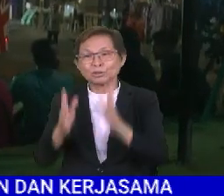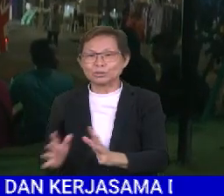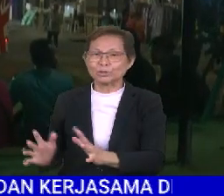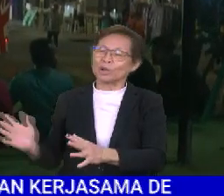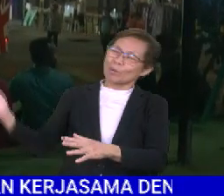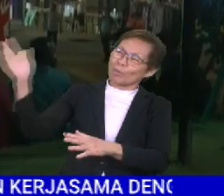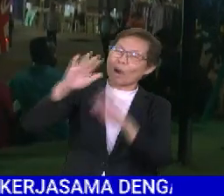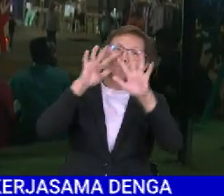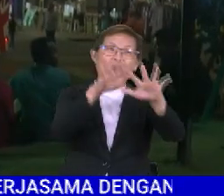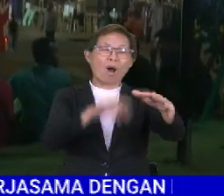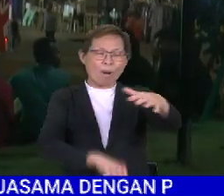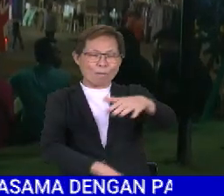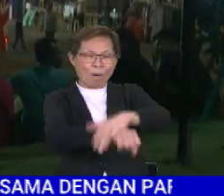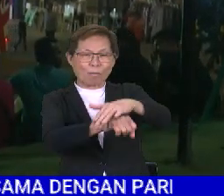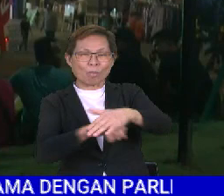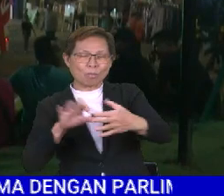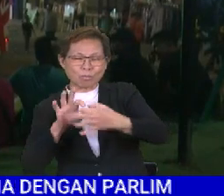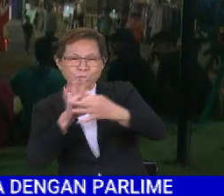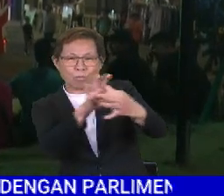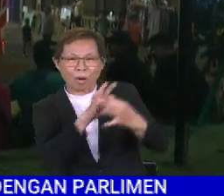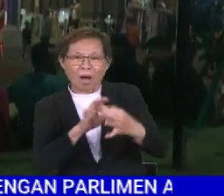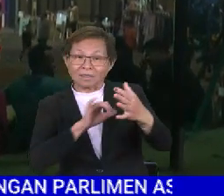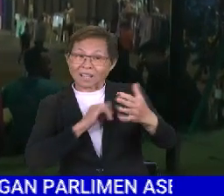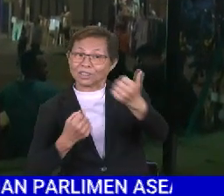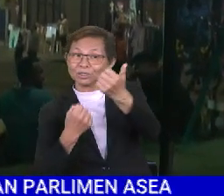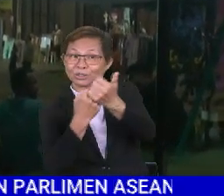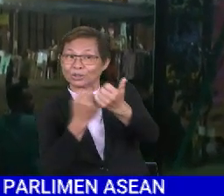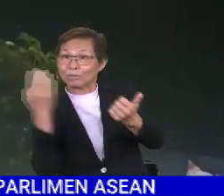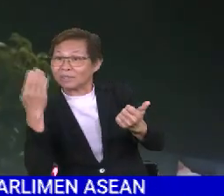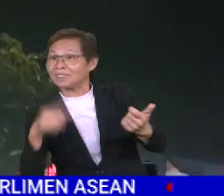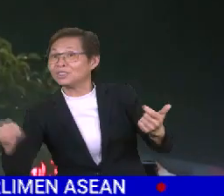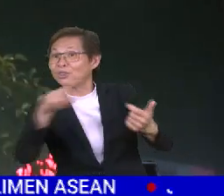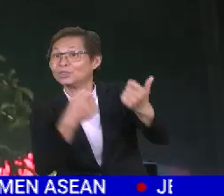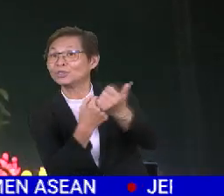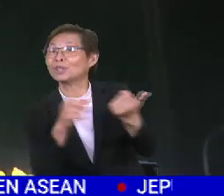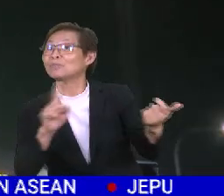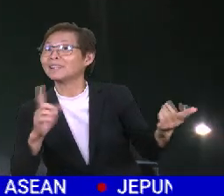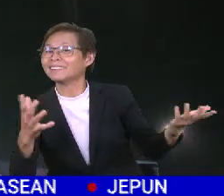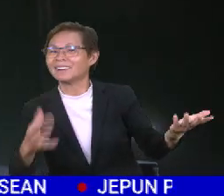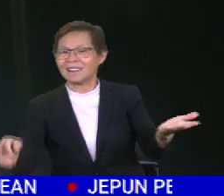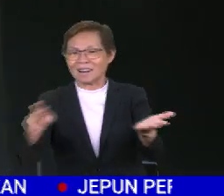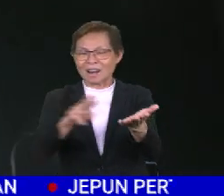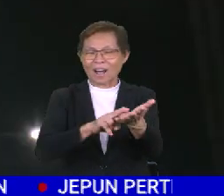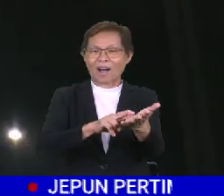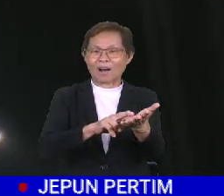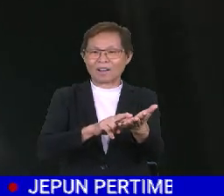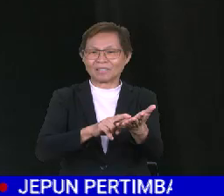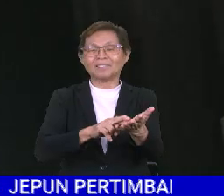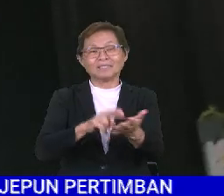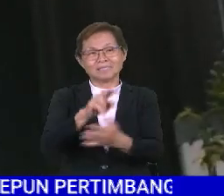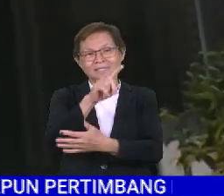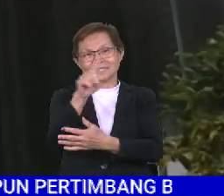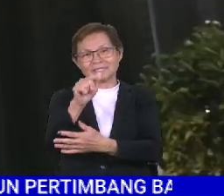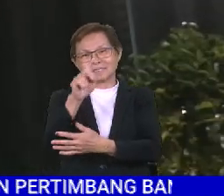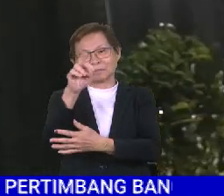kerana bola sepak itu menyatukan. Saya sokong Brazil, anda pula bagaimana? Laporan Nur Zuhairah Muhammad Zamri, RTM.